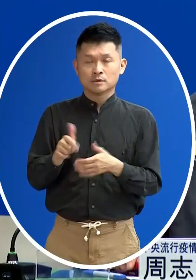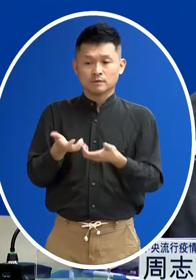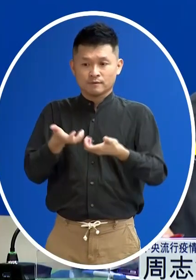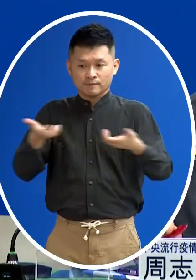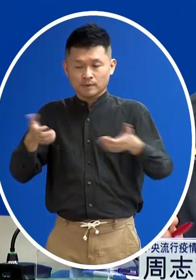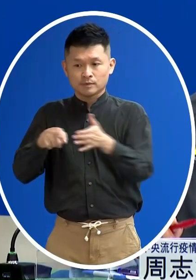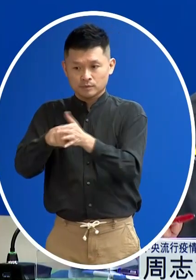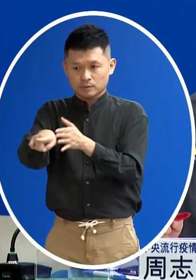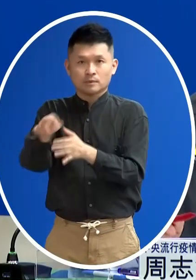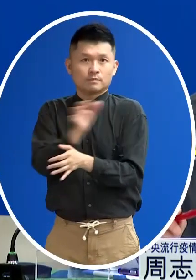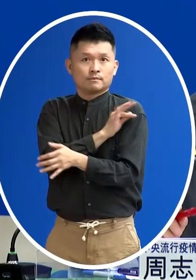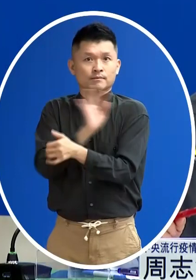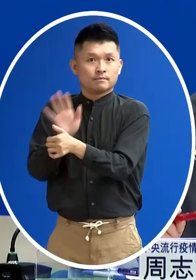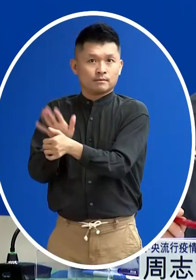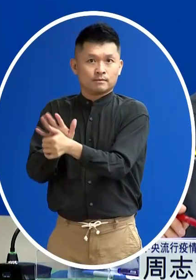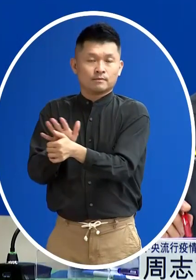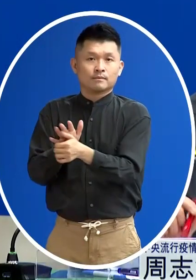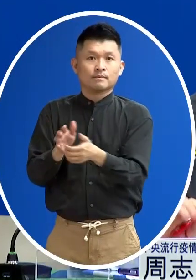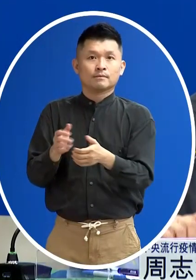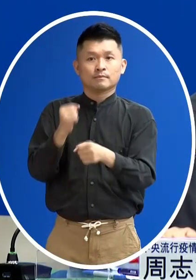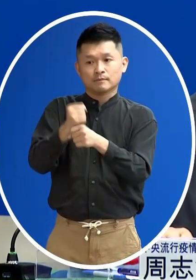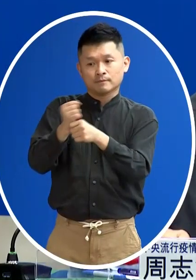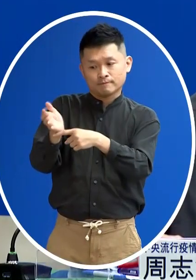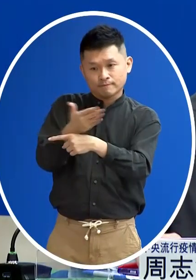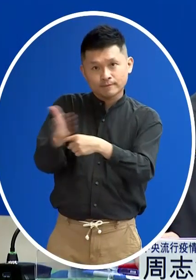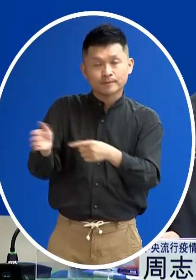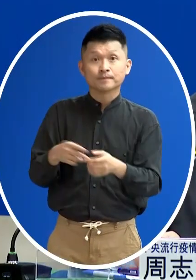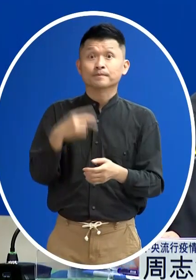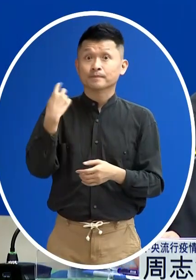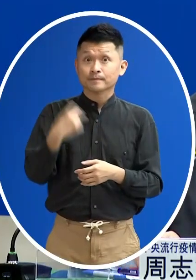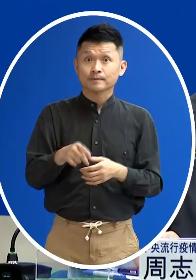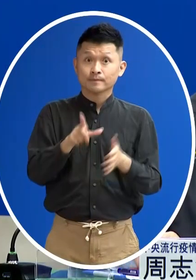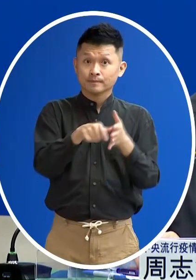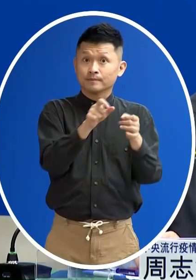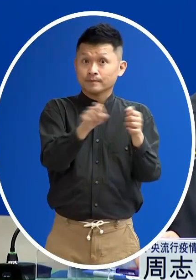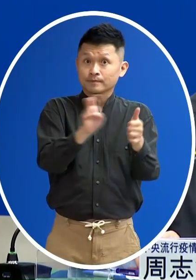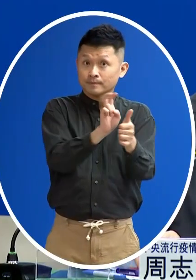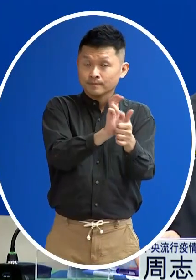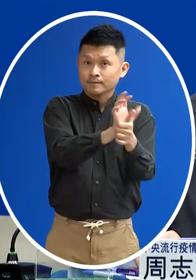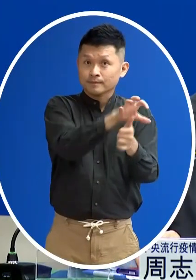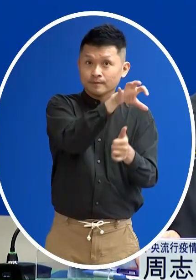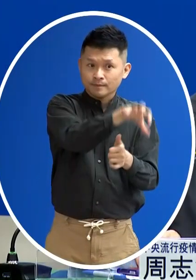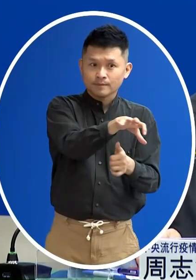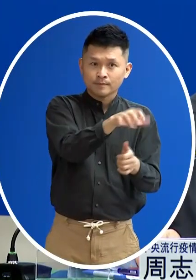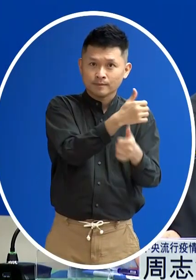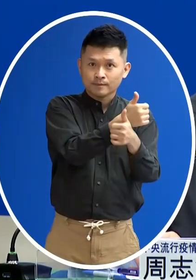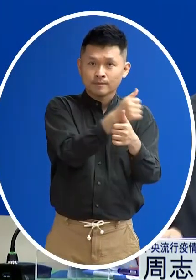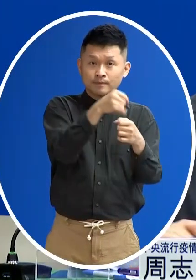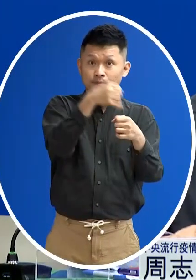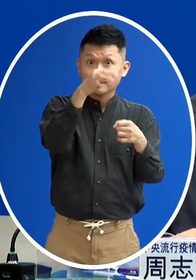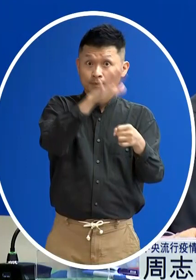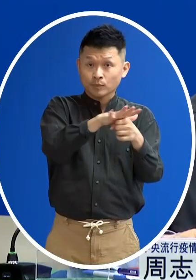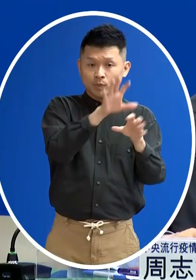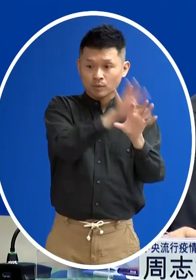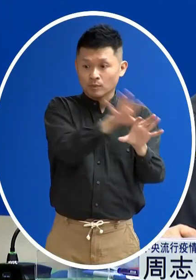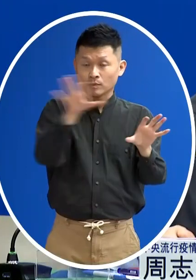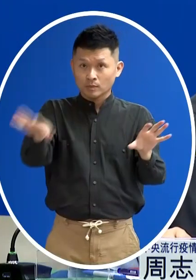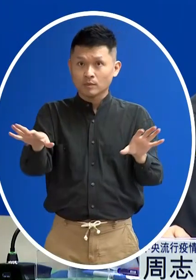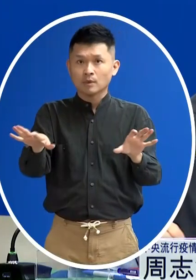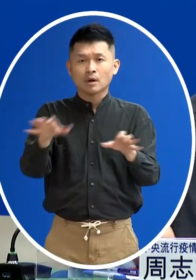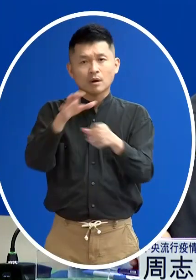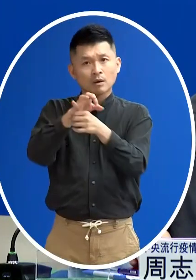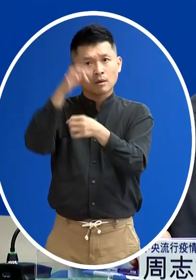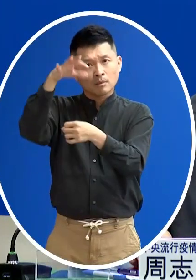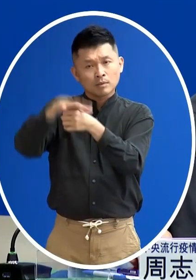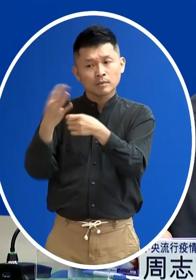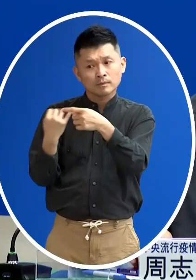专业的护理工作。那我们也会比照像长照机构这样的一个提供来津贴，那这津贴的基础我们还会再开会来